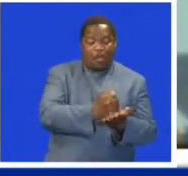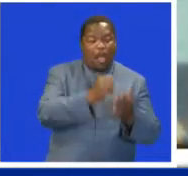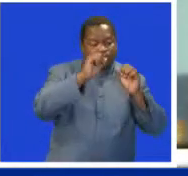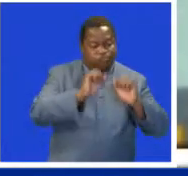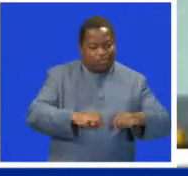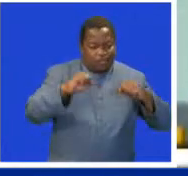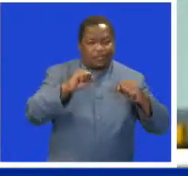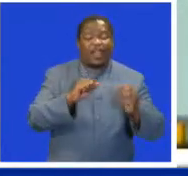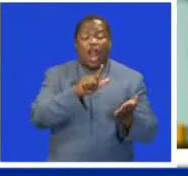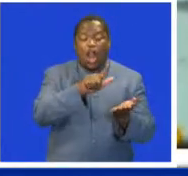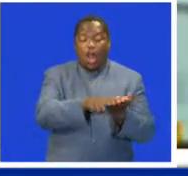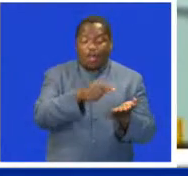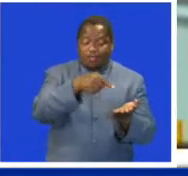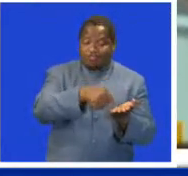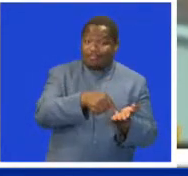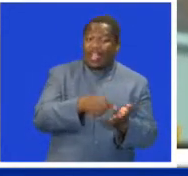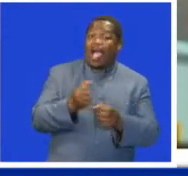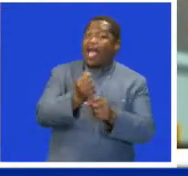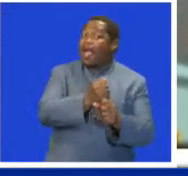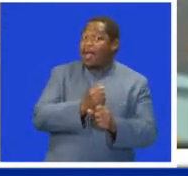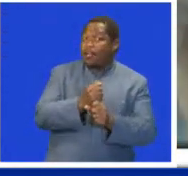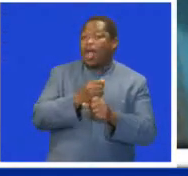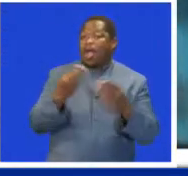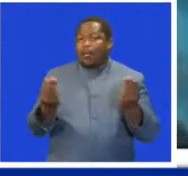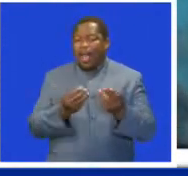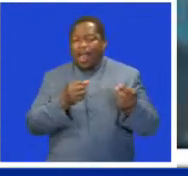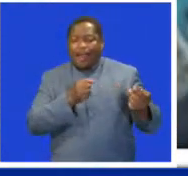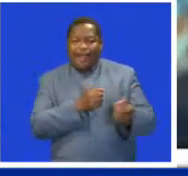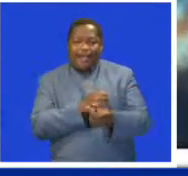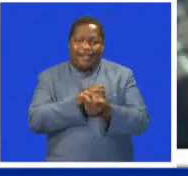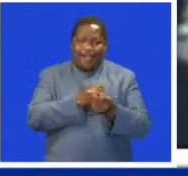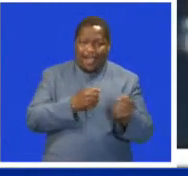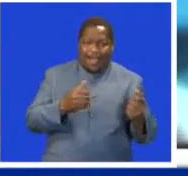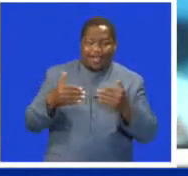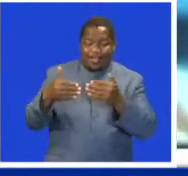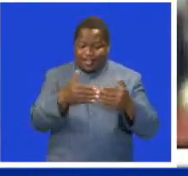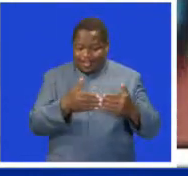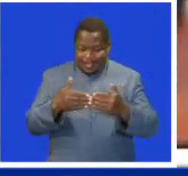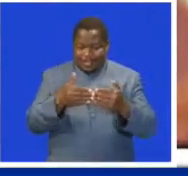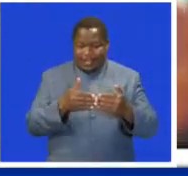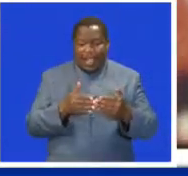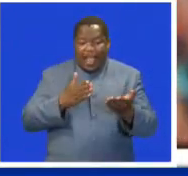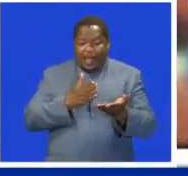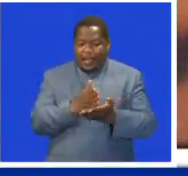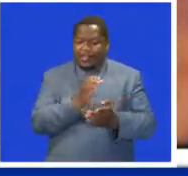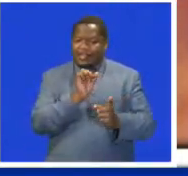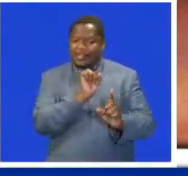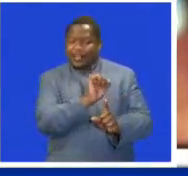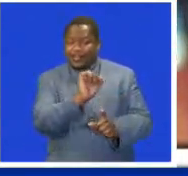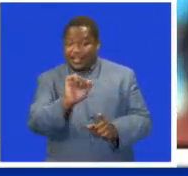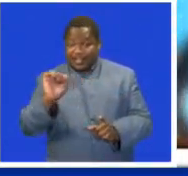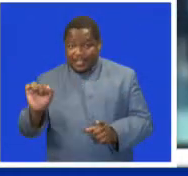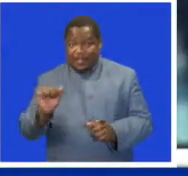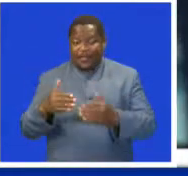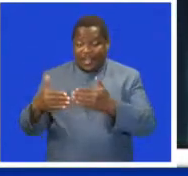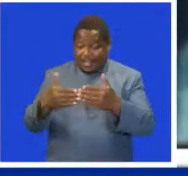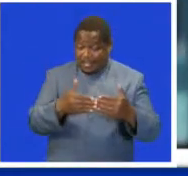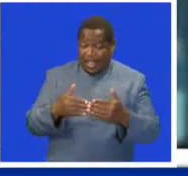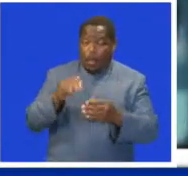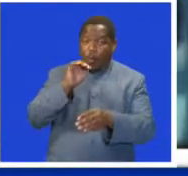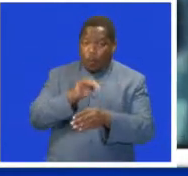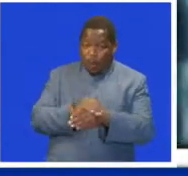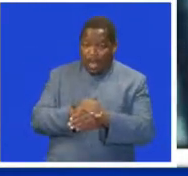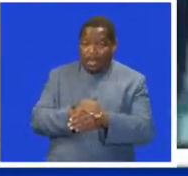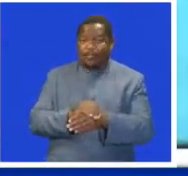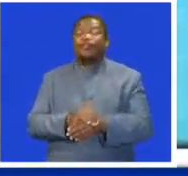nemisebenzi yemakhono is a Copyright and Neighboring Rights Act of 2018 kuleli ngenhloso yokuthi le misebenzi ivikeleke futhi